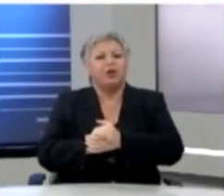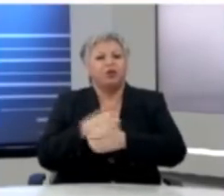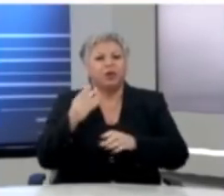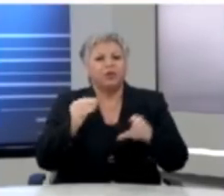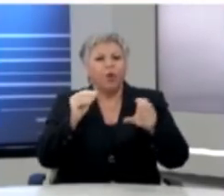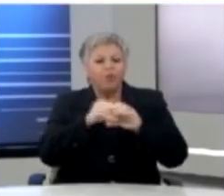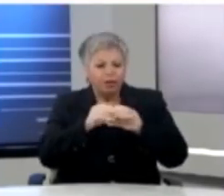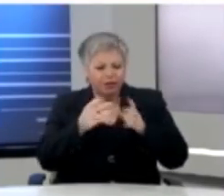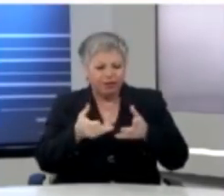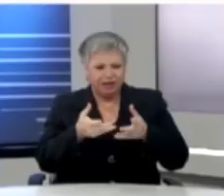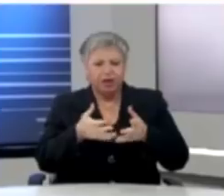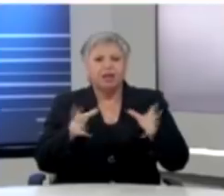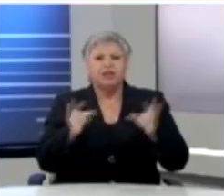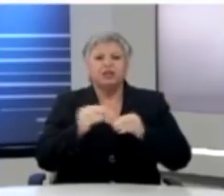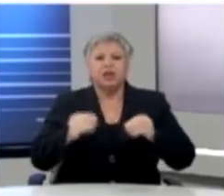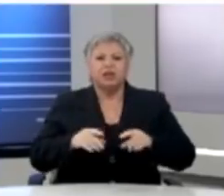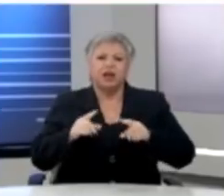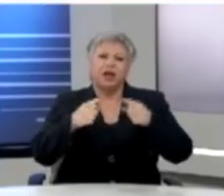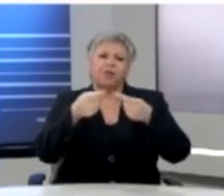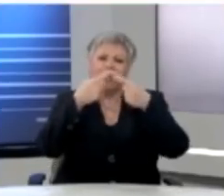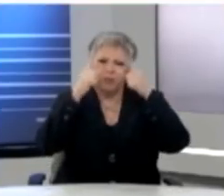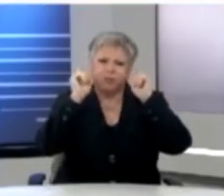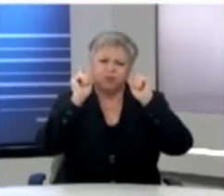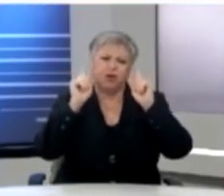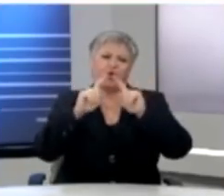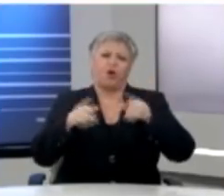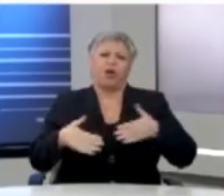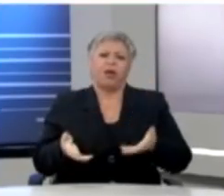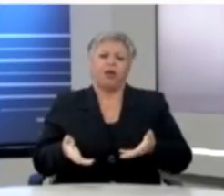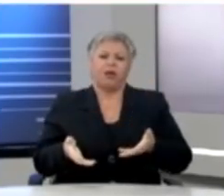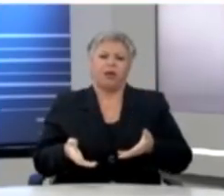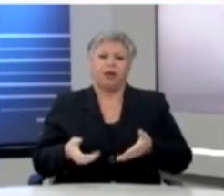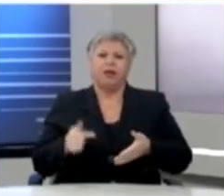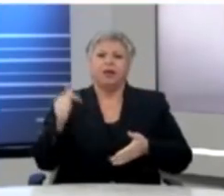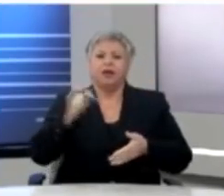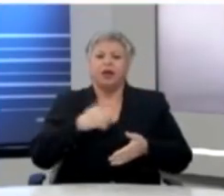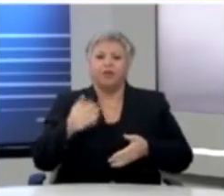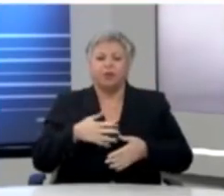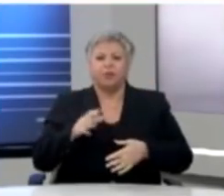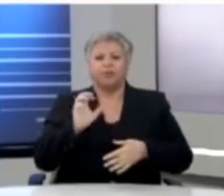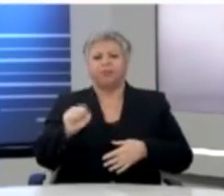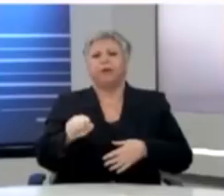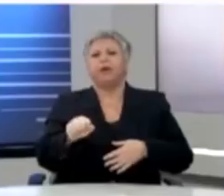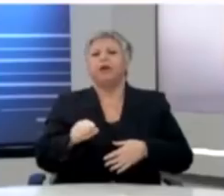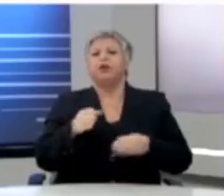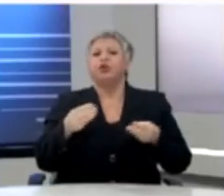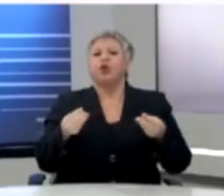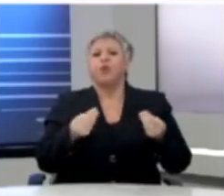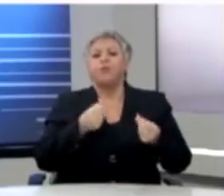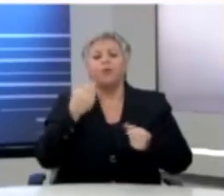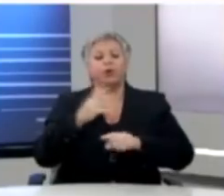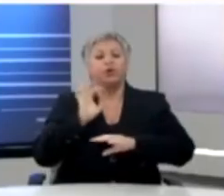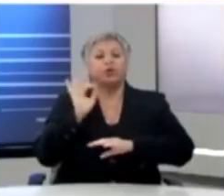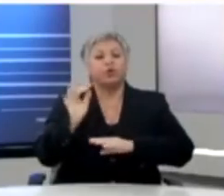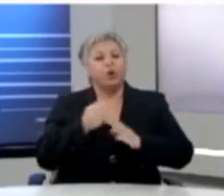δείχνει πολλά ακόμα για το πού το πάτε και εσείς το πράγμα στην ανώτατη εκπαίδευση. Τόσο